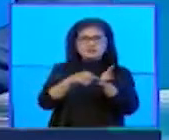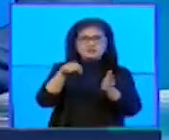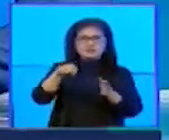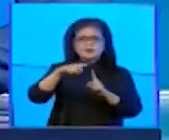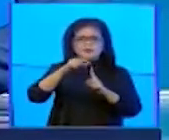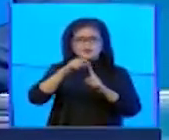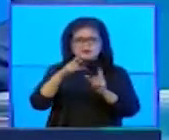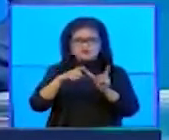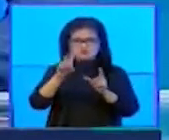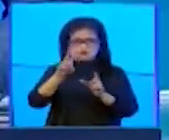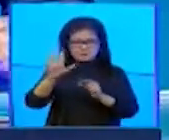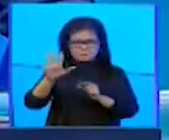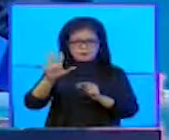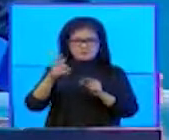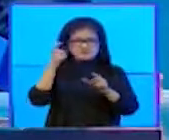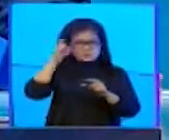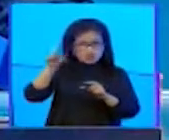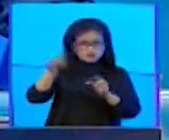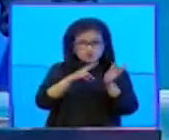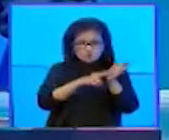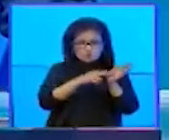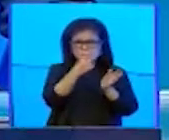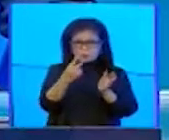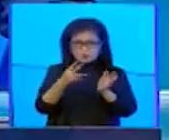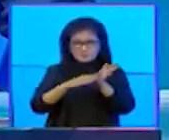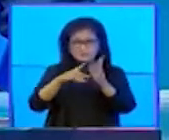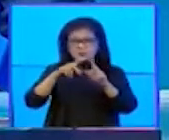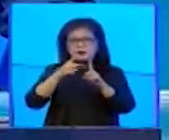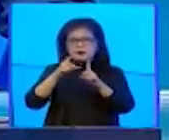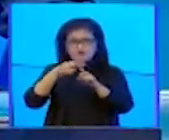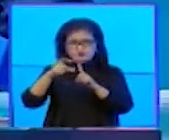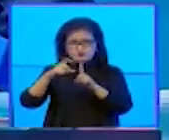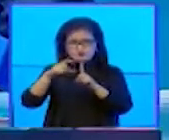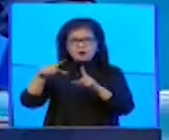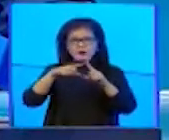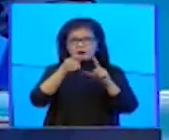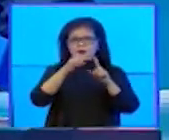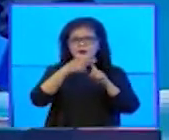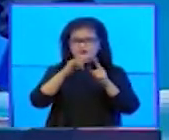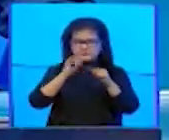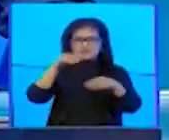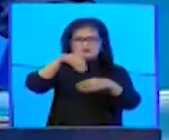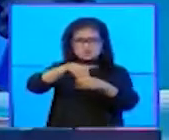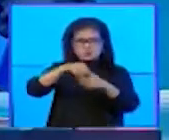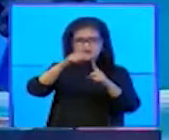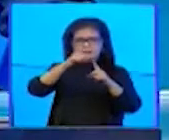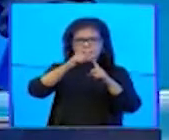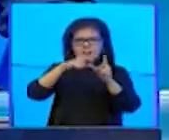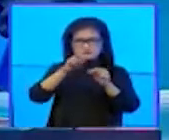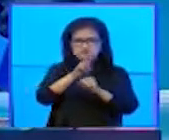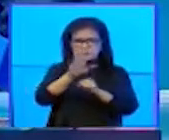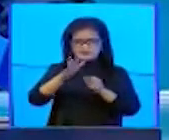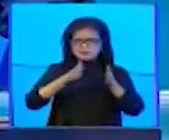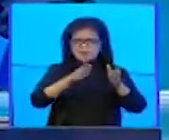itu calon wali kota nomor urut 2 Mahfud Arifin menyalurkan hak pilihnya di TPS 25 di Jalan WR Supratman. Wali